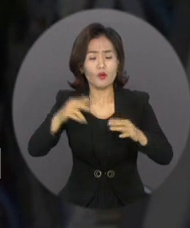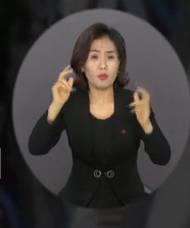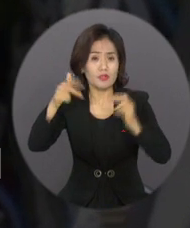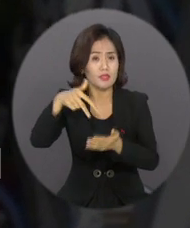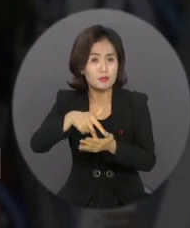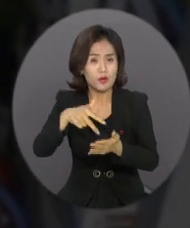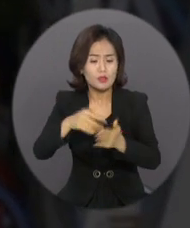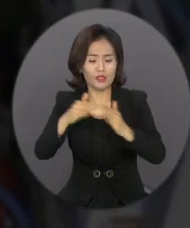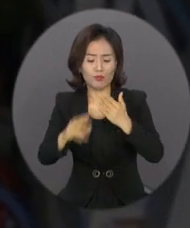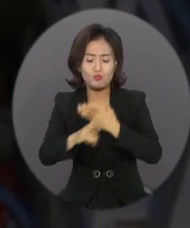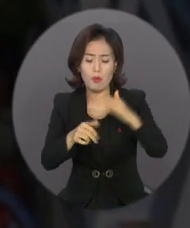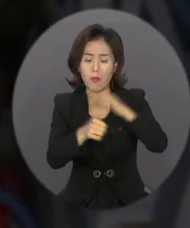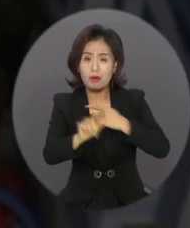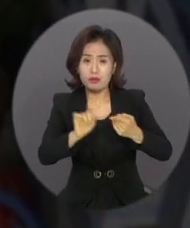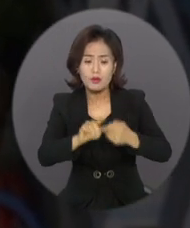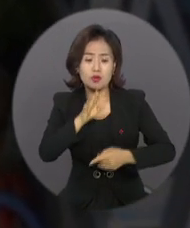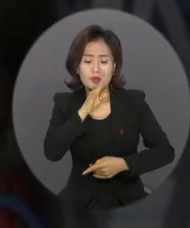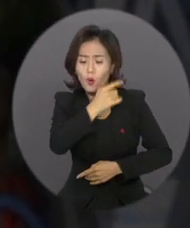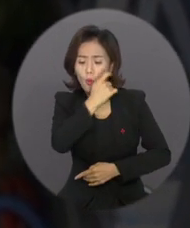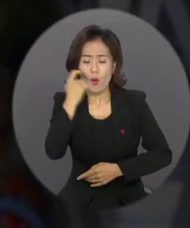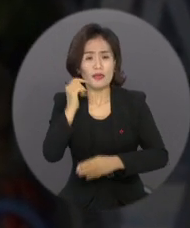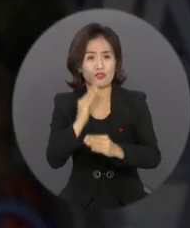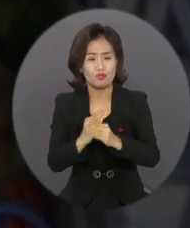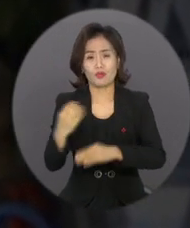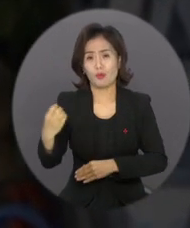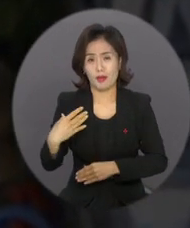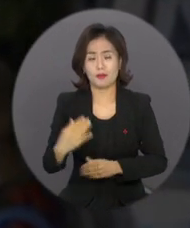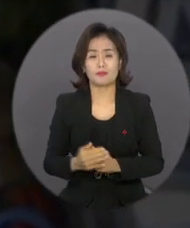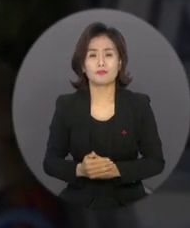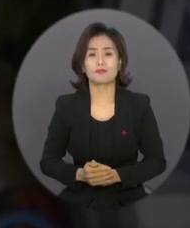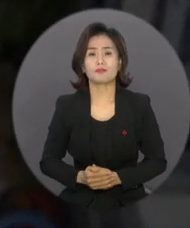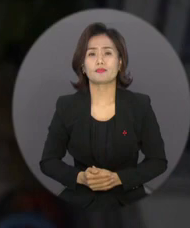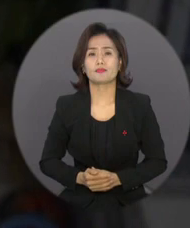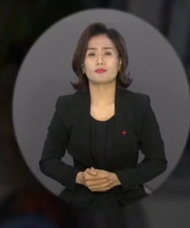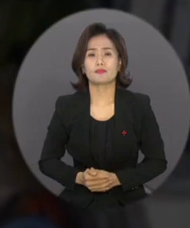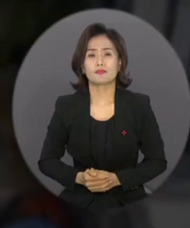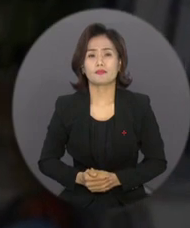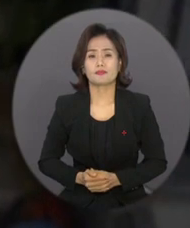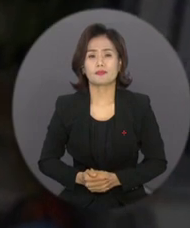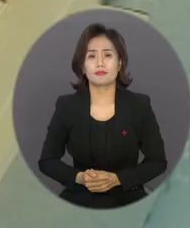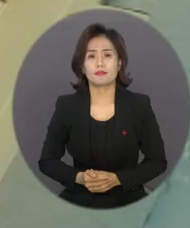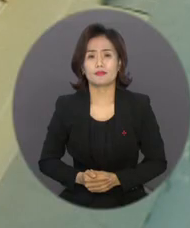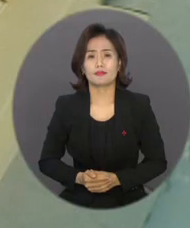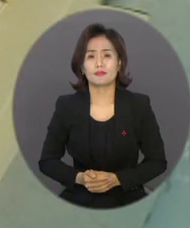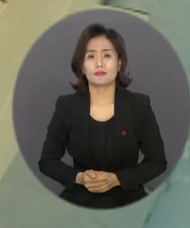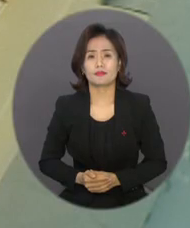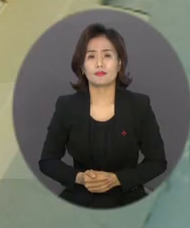농가 무단침입 논란에 대해 사실 여부를 확인하고 있다고 말했습니다 MBC 뉴스 임지은입니다